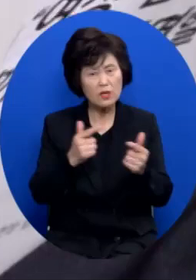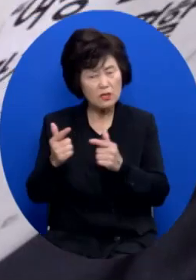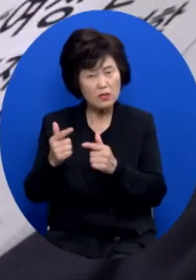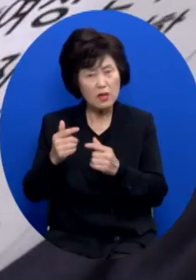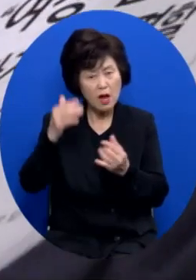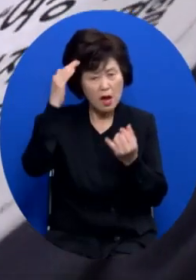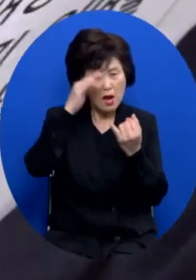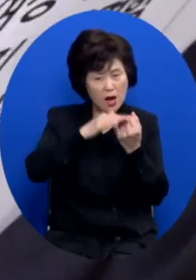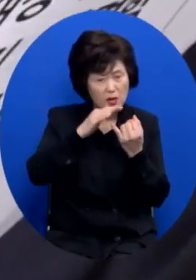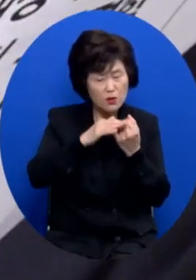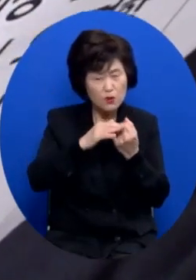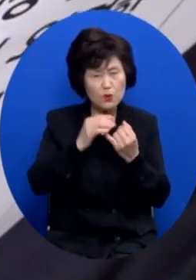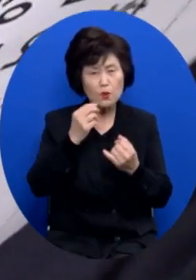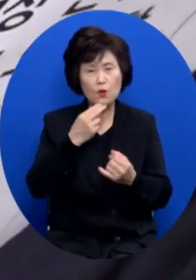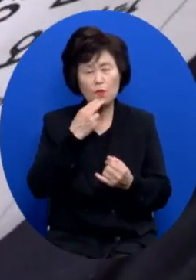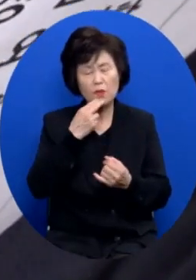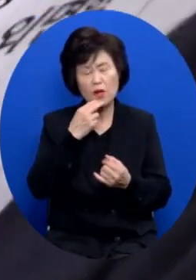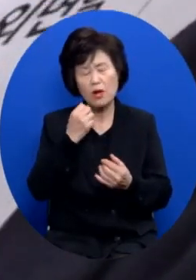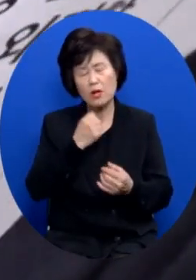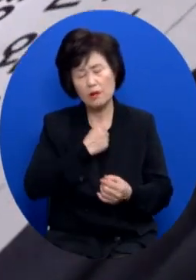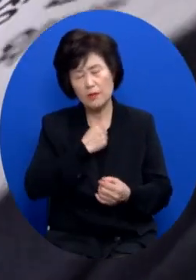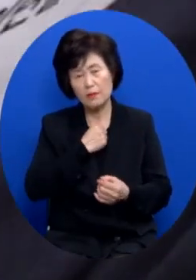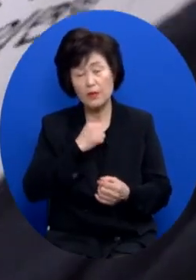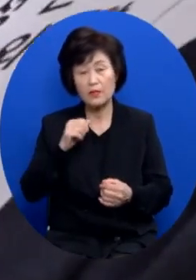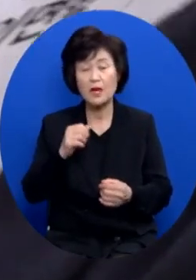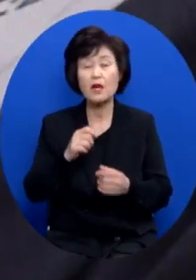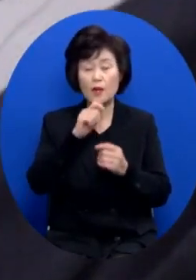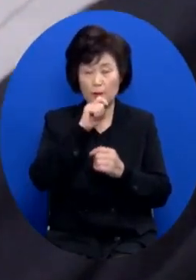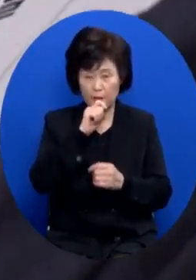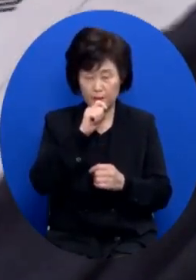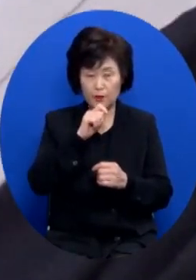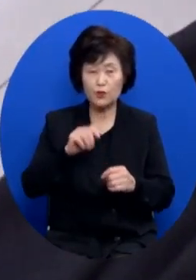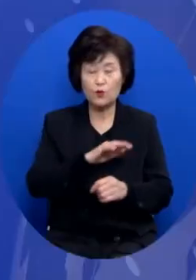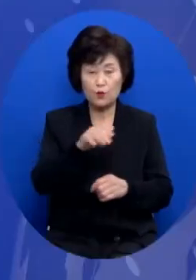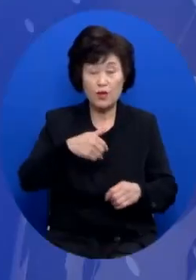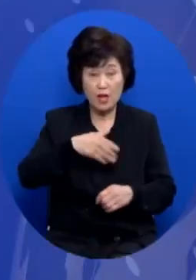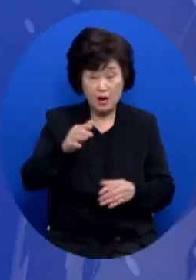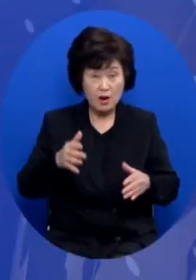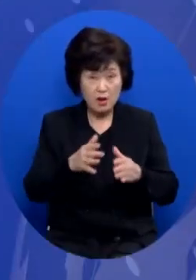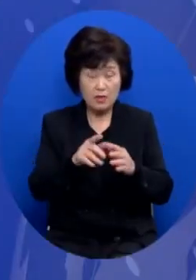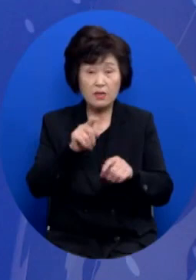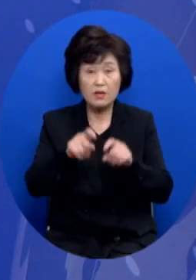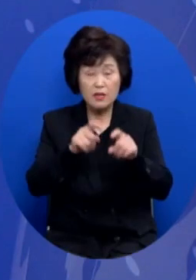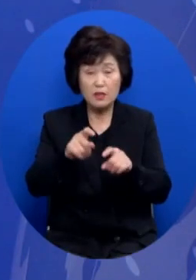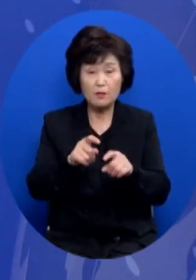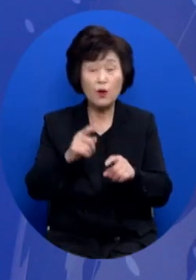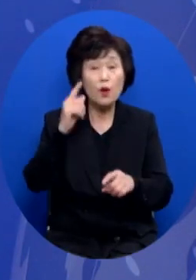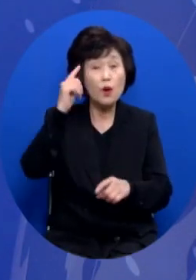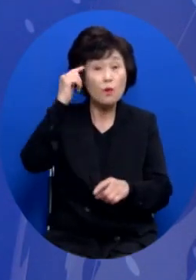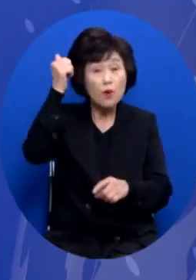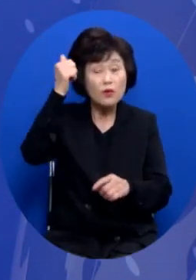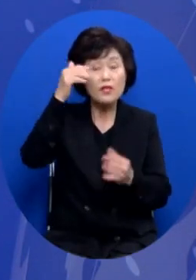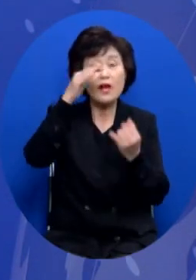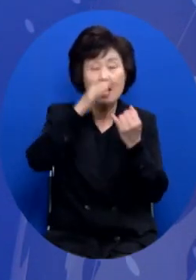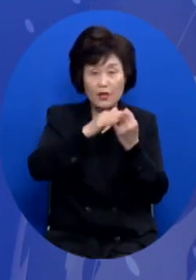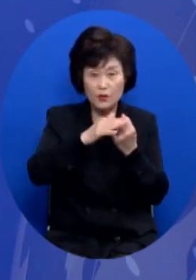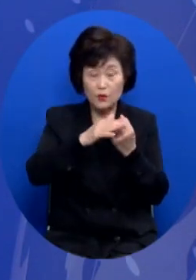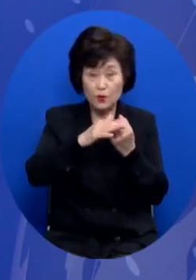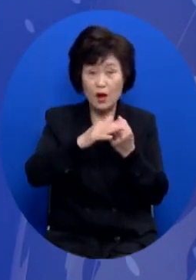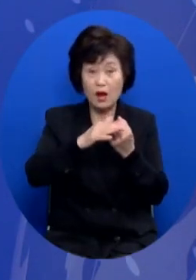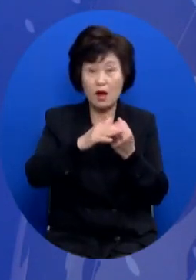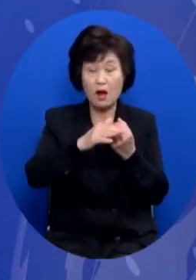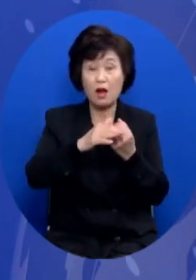여성 사역자들은 묵묵히 우리 길을 걷겠습니다 목사 안수가 궁극적 목적이지만 TF 이번